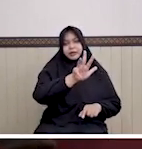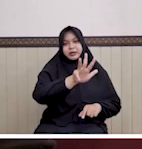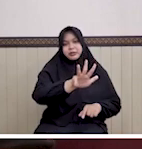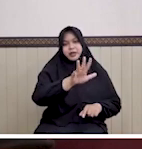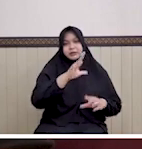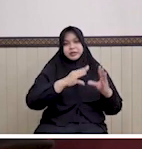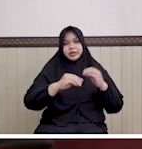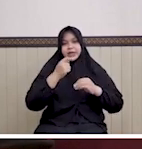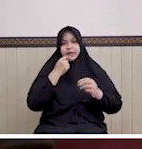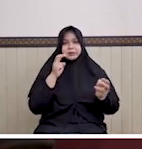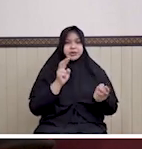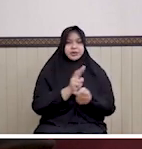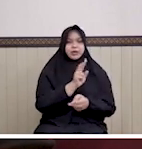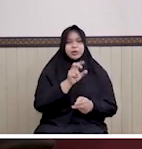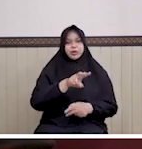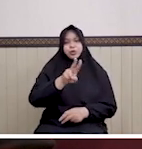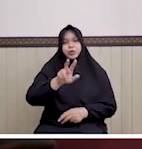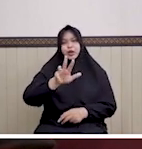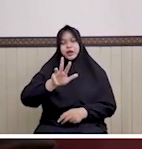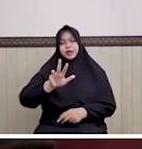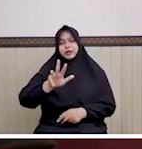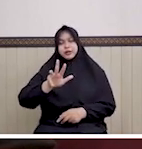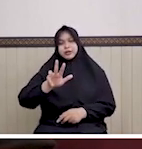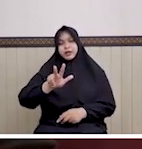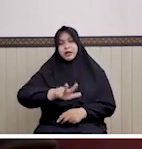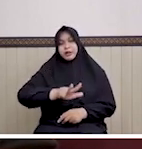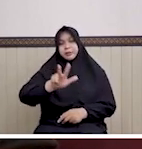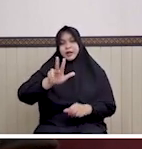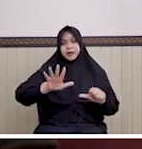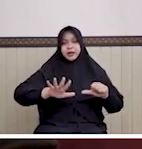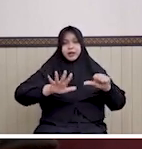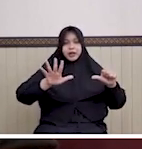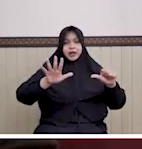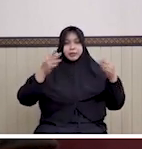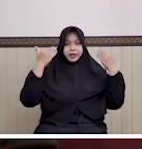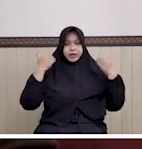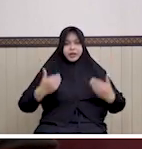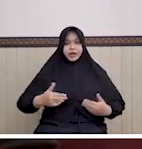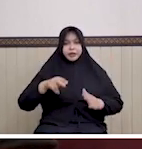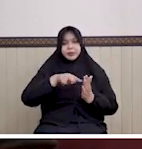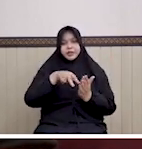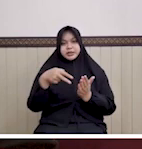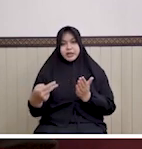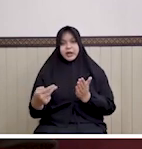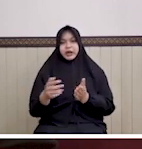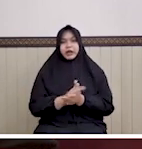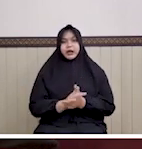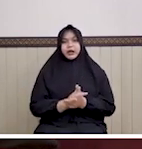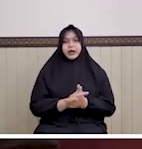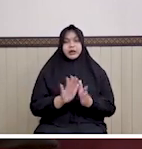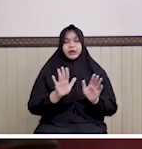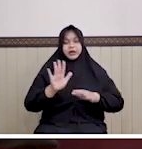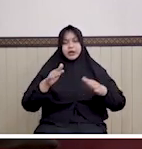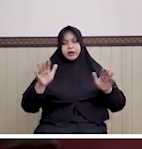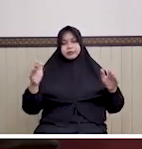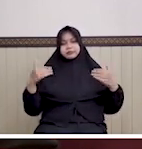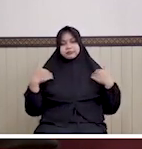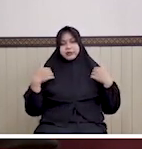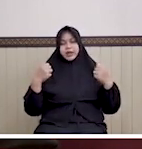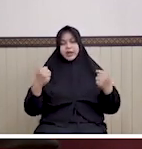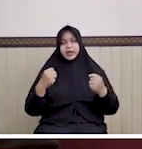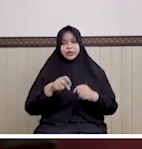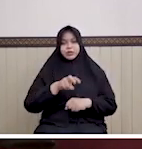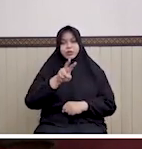pemerkosaan 286 bicara tentang keadaan pingsan atau tidak berdaya kemudian dua 90 juga bicara